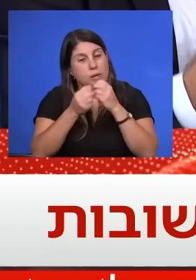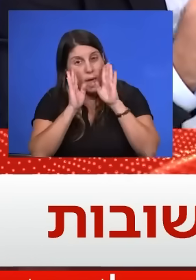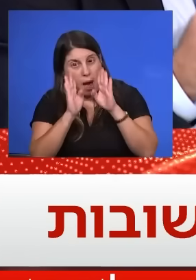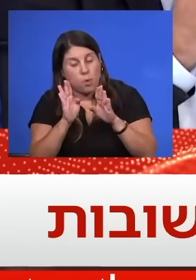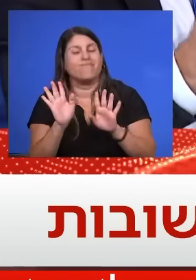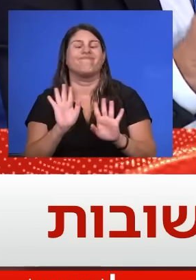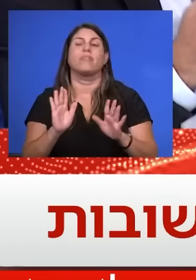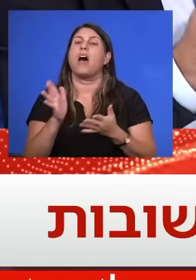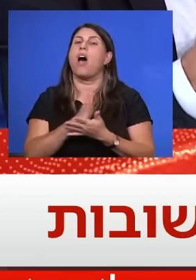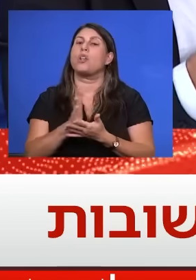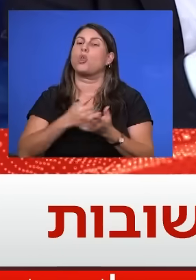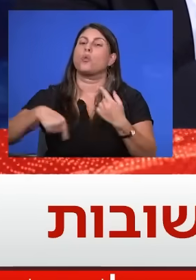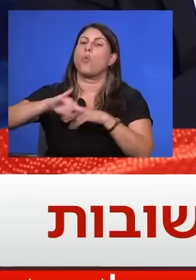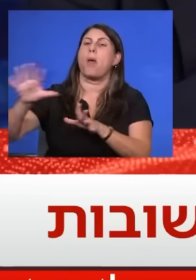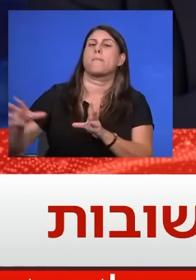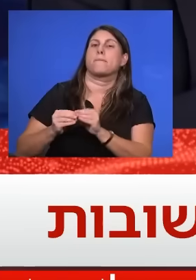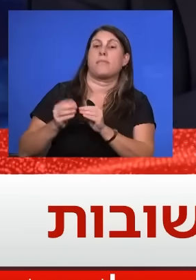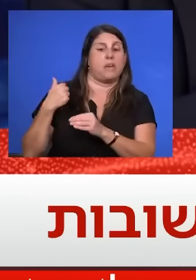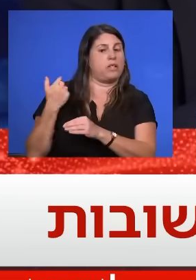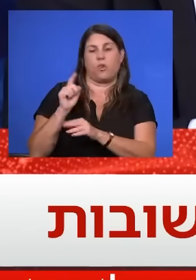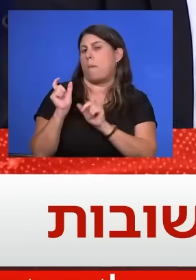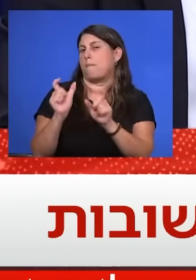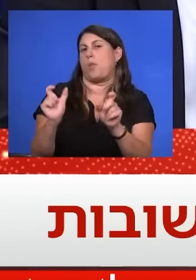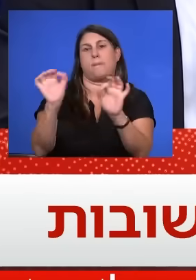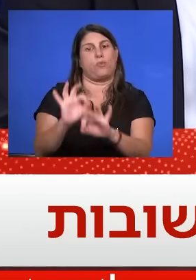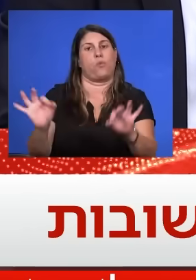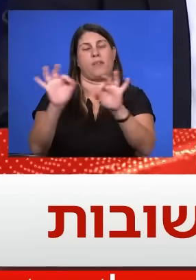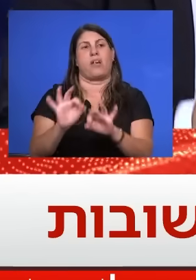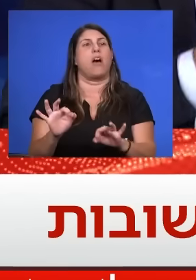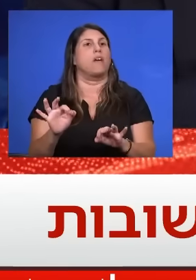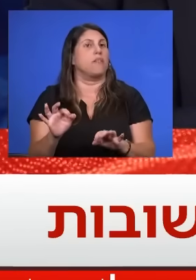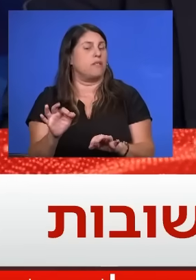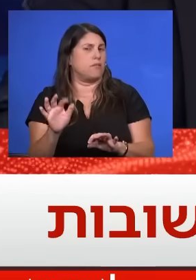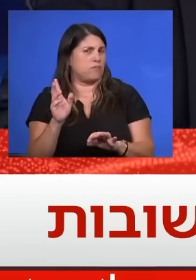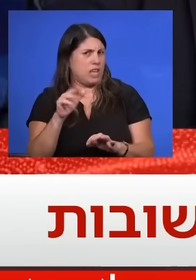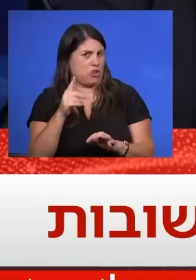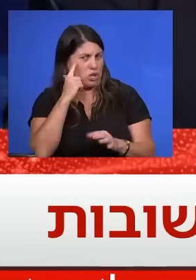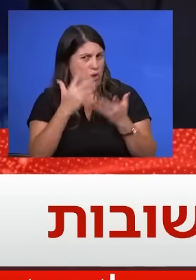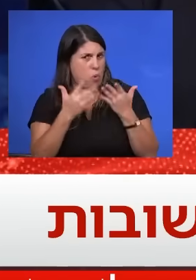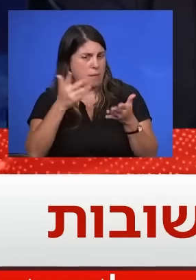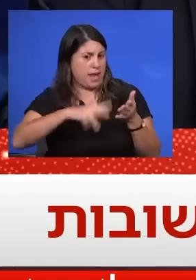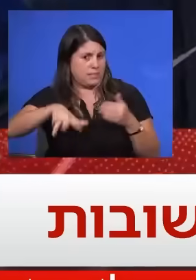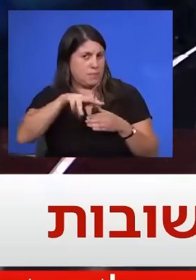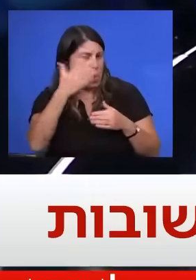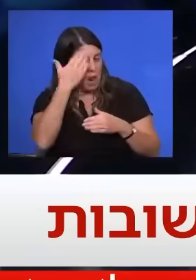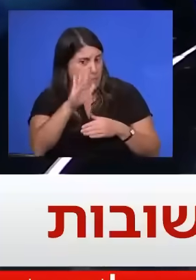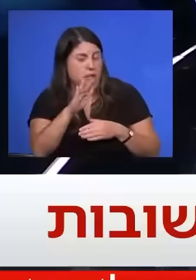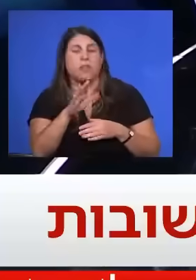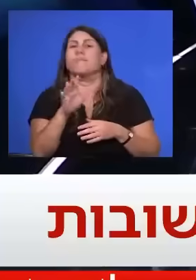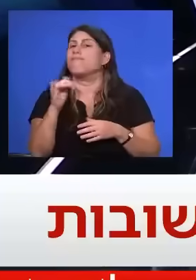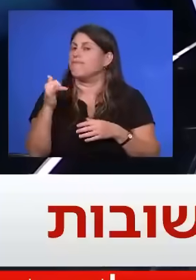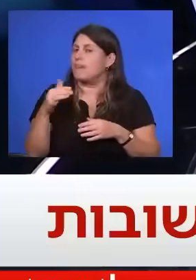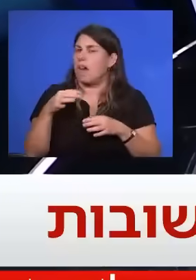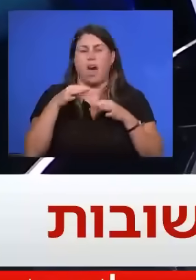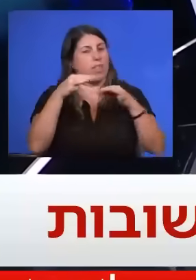הוא אומר, אני לא בולם שום דבר שאחרים מציגים. הוא אומר, יש שיקולים שהציבור לא מכיר עדיין, וטוב לגבי הדחייה, הוא אומר, יש שיקולים שהציבור לא מכיר. אגב, הוא